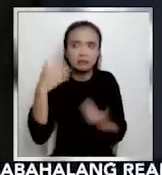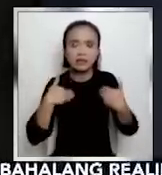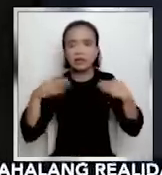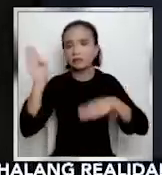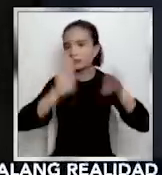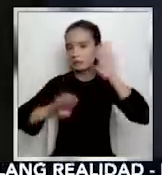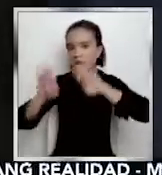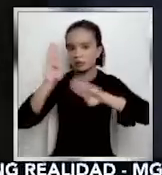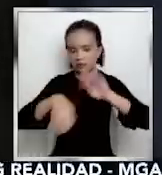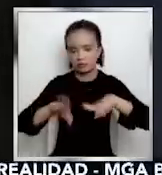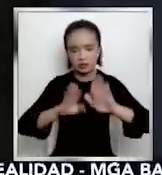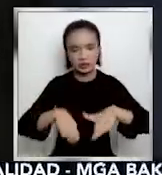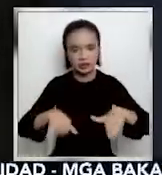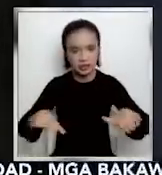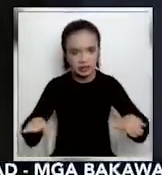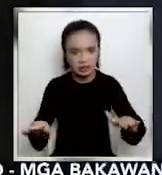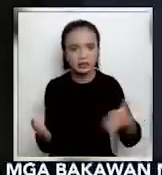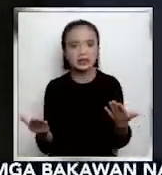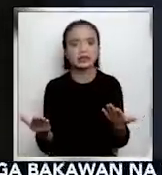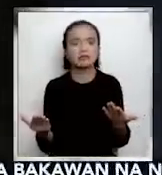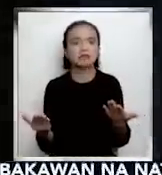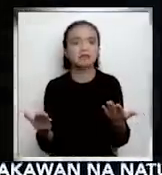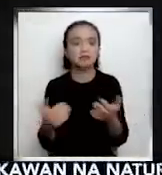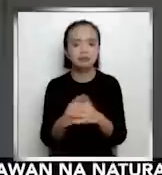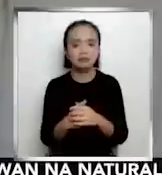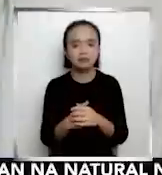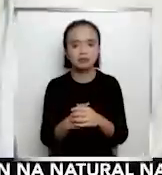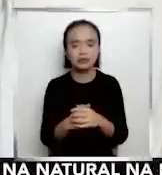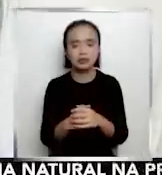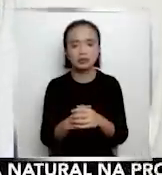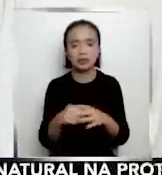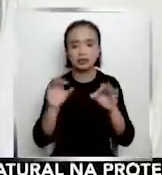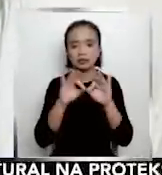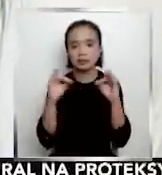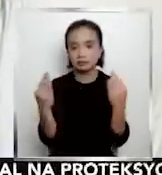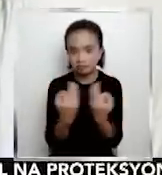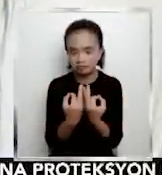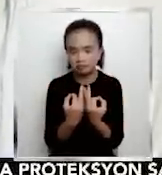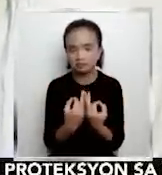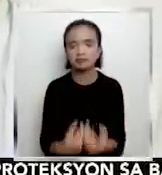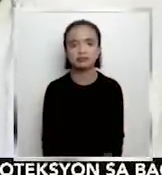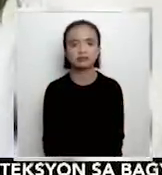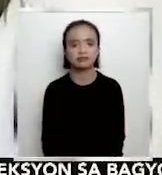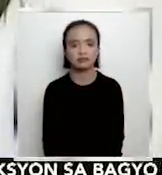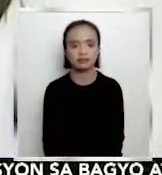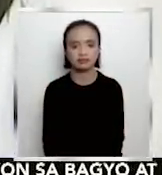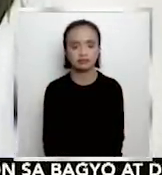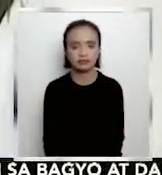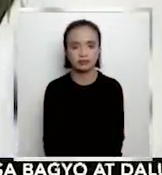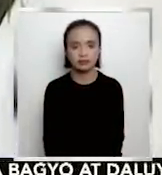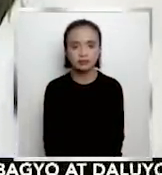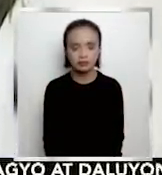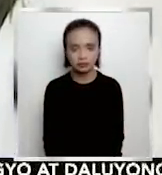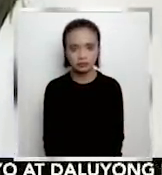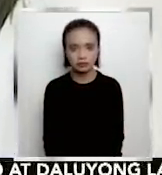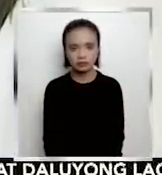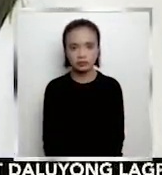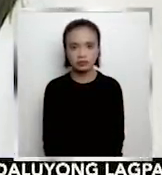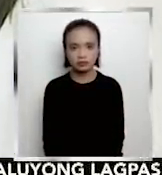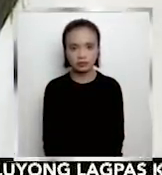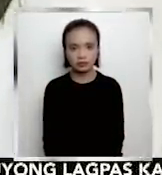mo, yung mga kamag-anak mo. Para sa GMA Integrated News, Oscar Oida,